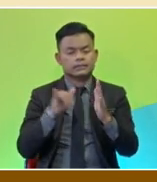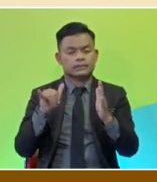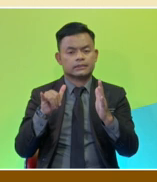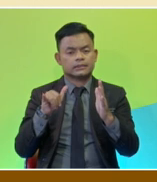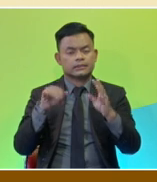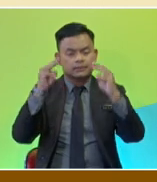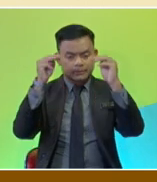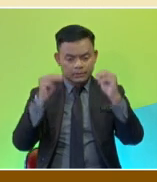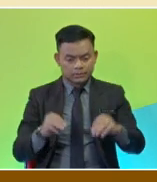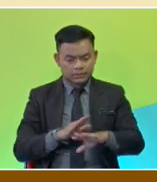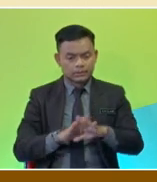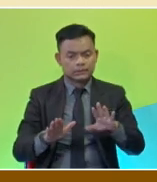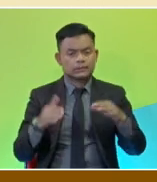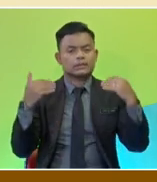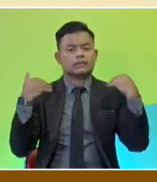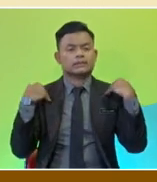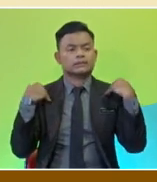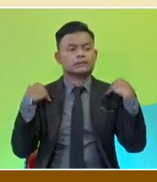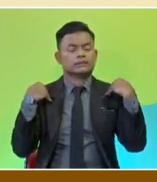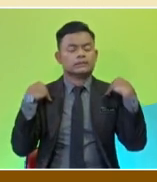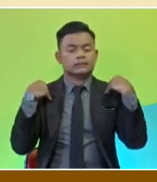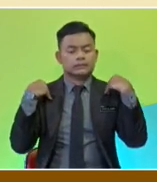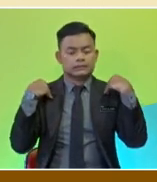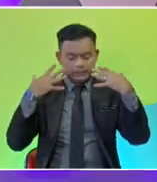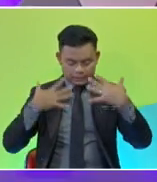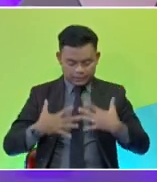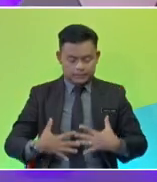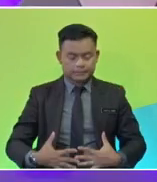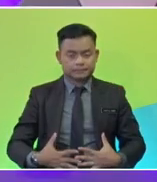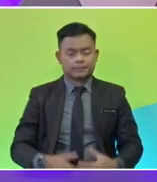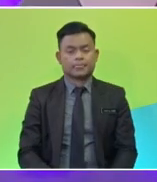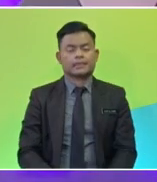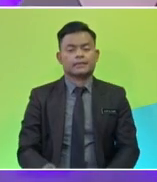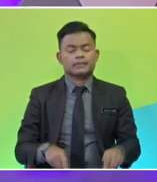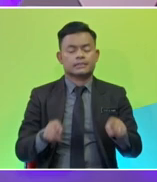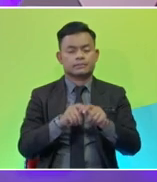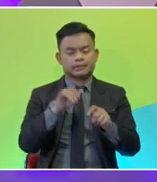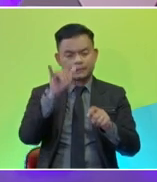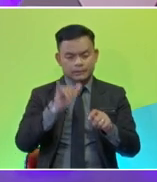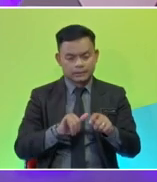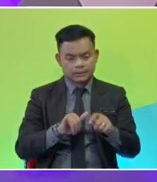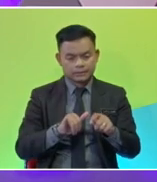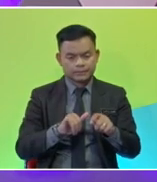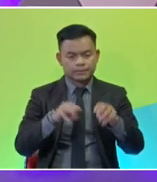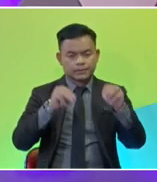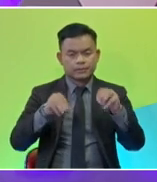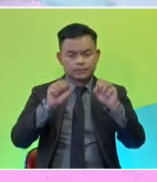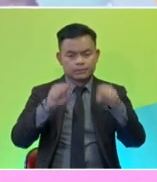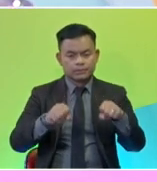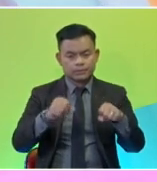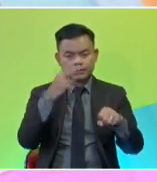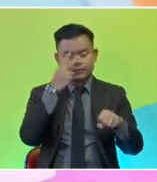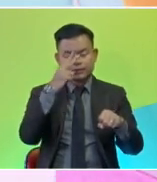rangka seperti yang murid-murid dapat dilihat dalam gambar polisi ini boleh berlari berjalan Jadi